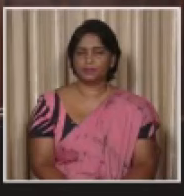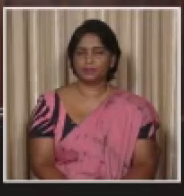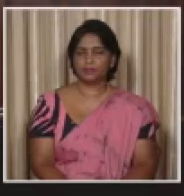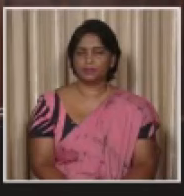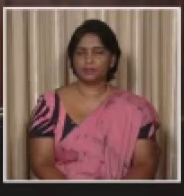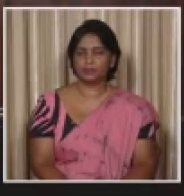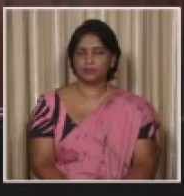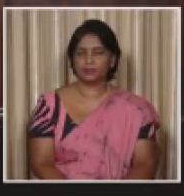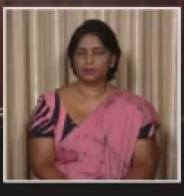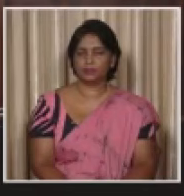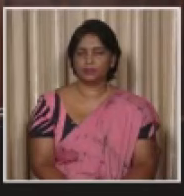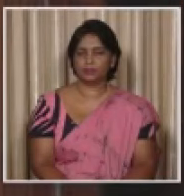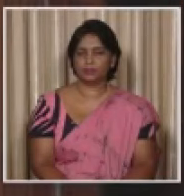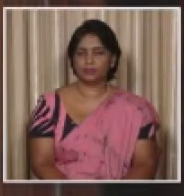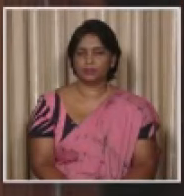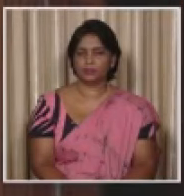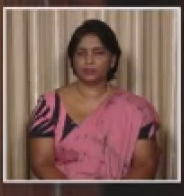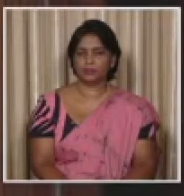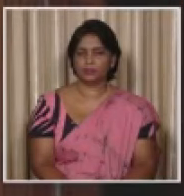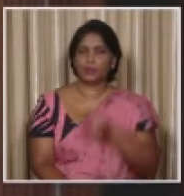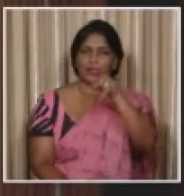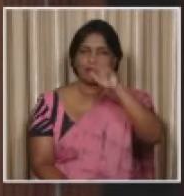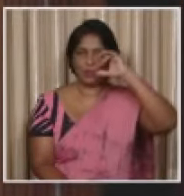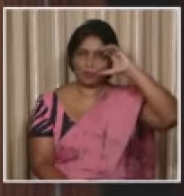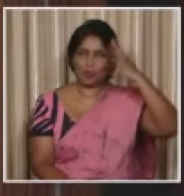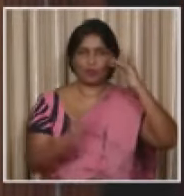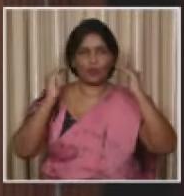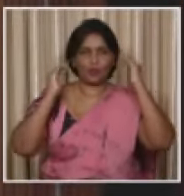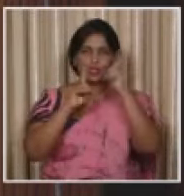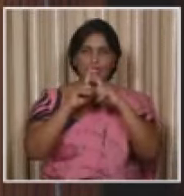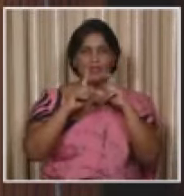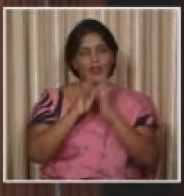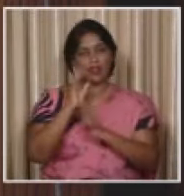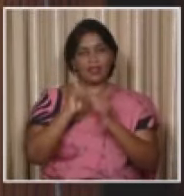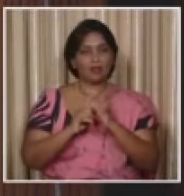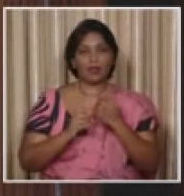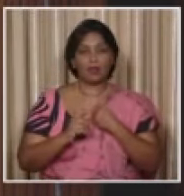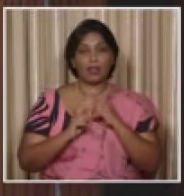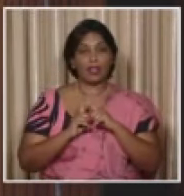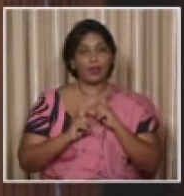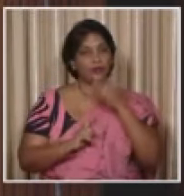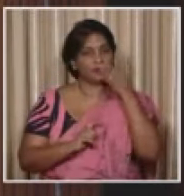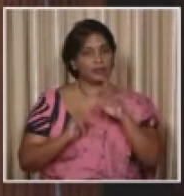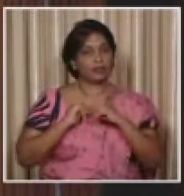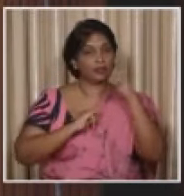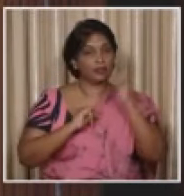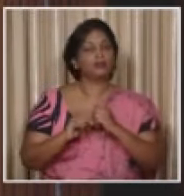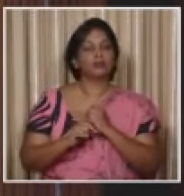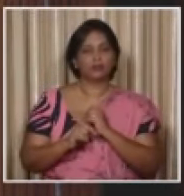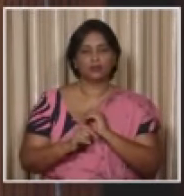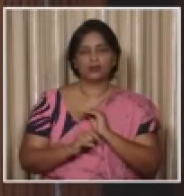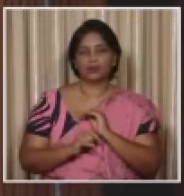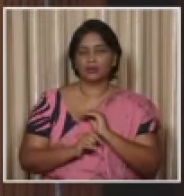Oke, itu Kumar tuh mukadda. Itu mah mode ekwennya ti usaha sedaya apa nih? Mesti bela hidup. Hembe mama adya apa nih? Susuka mata wisudya lagi. Oke, hari.